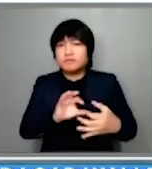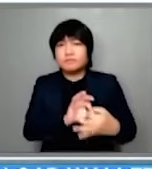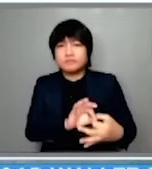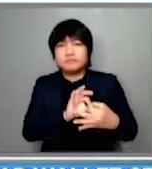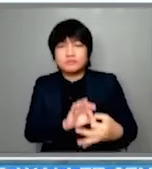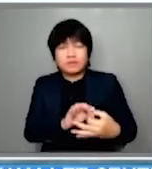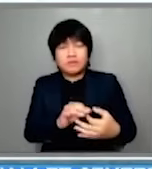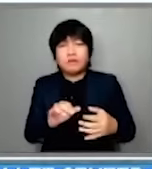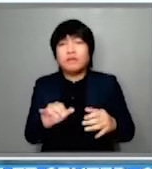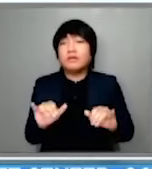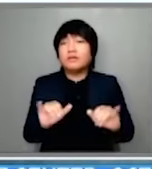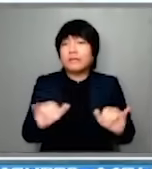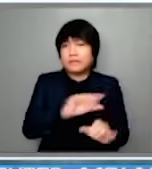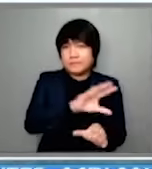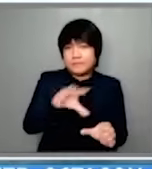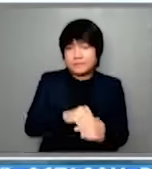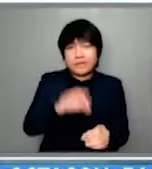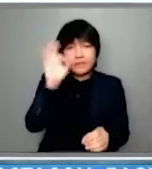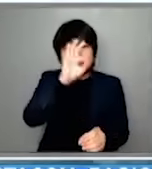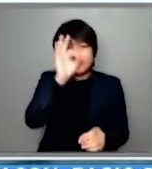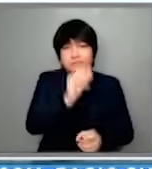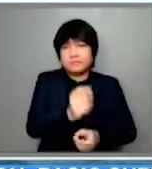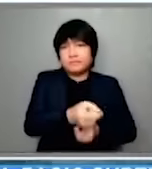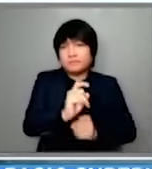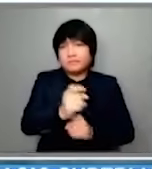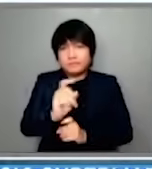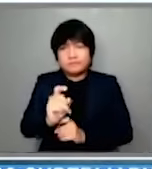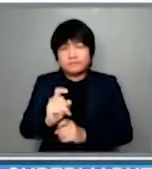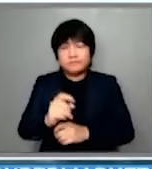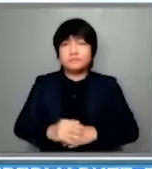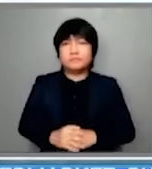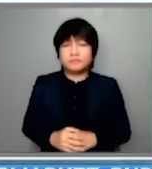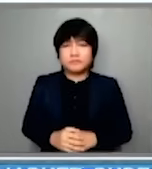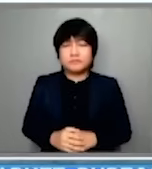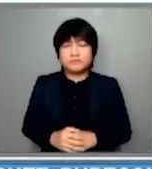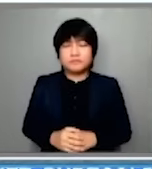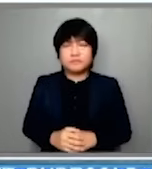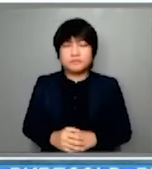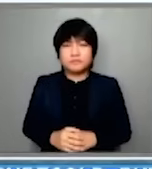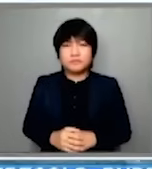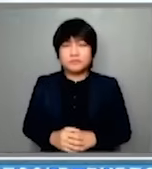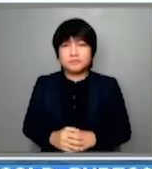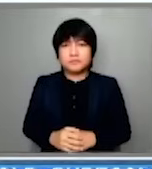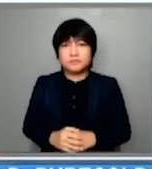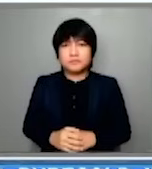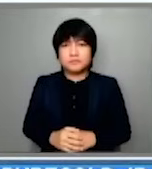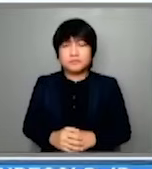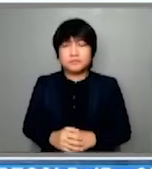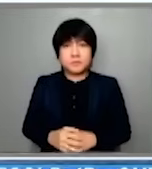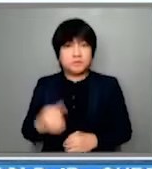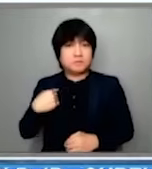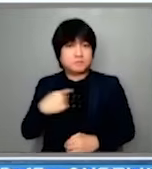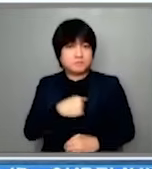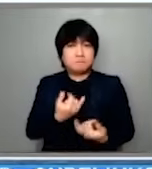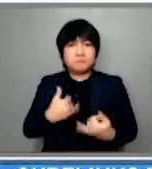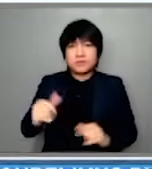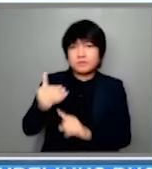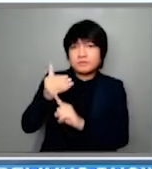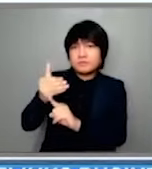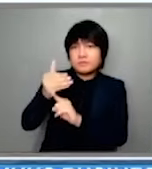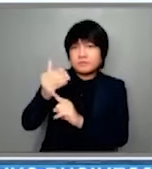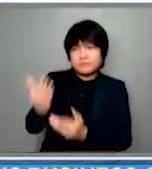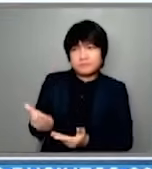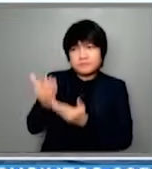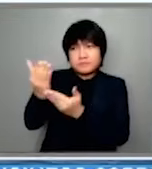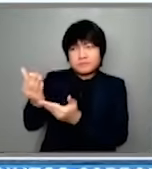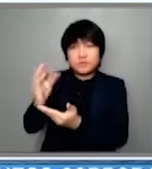mangingisda kaugnay rito. Patuloy rin naman daw sila sa mga hakbang tulad ng paghahain ng diplomatic protest at pakikipag-usap sa mga